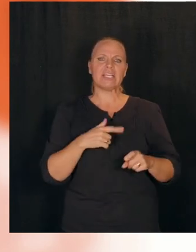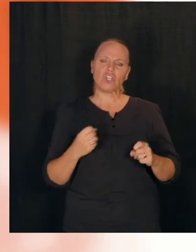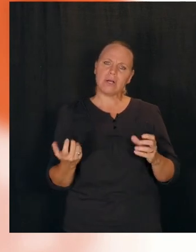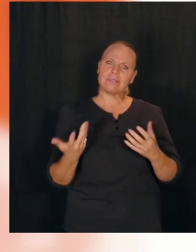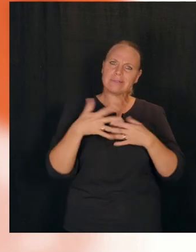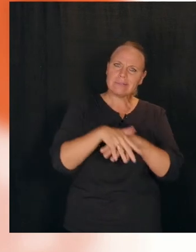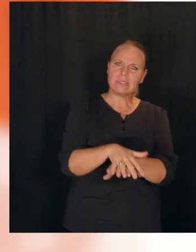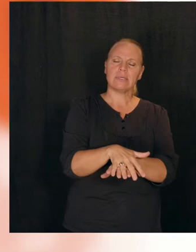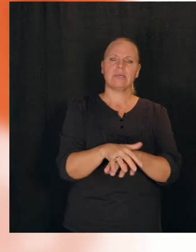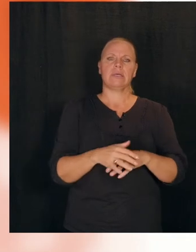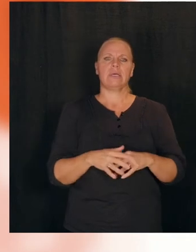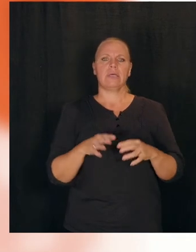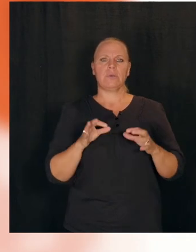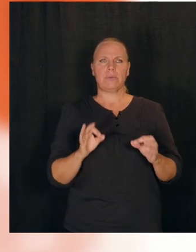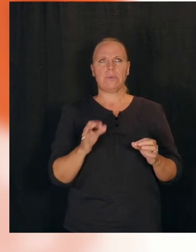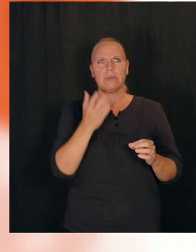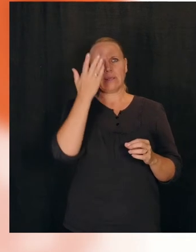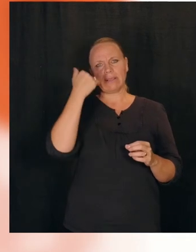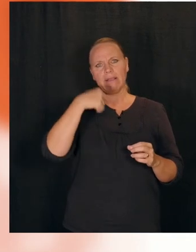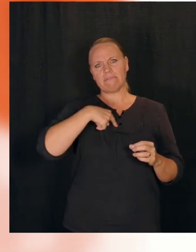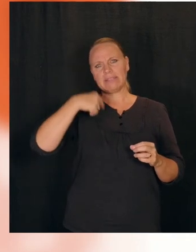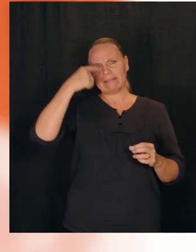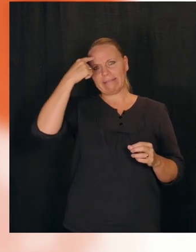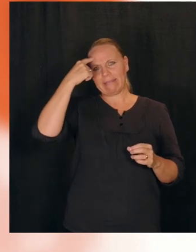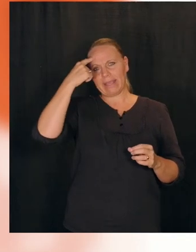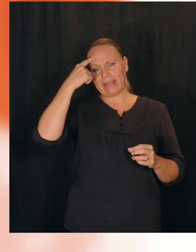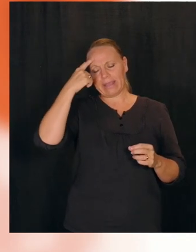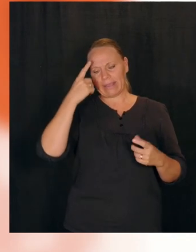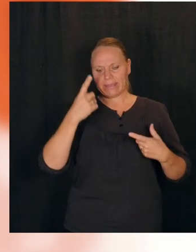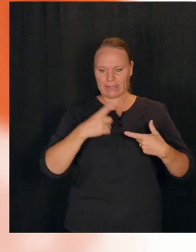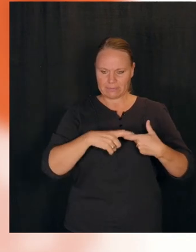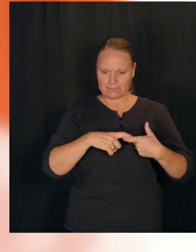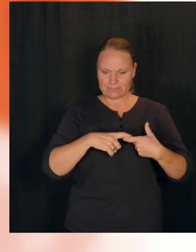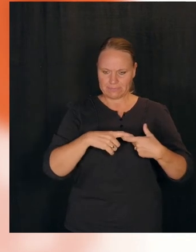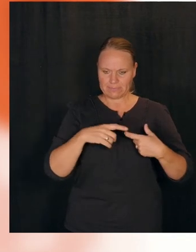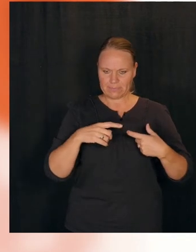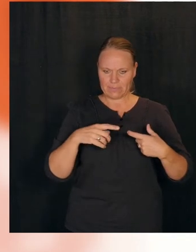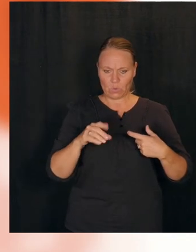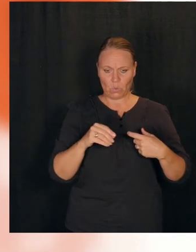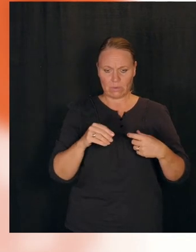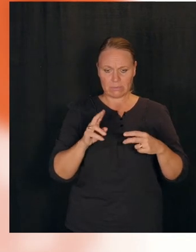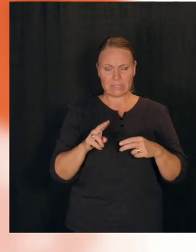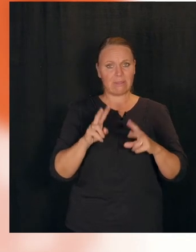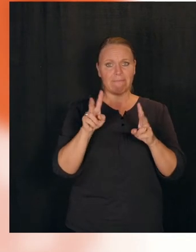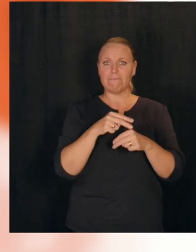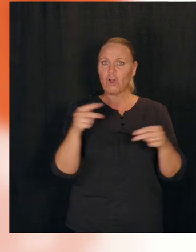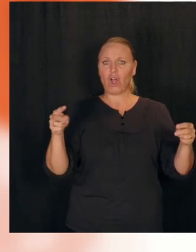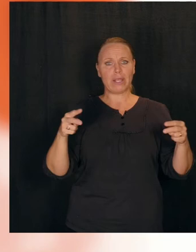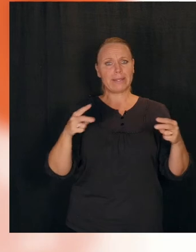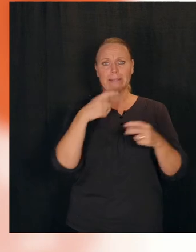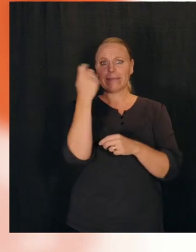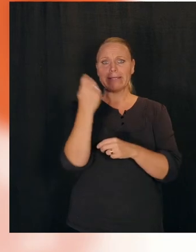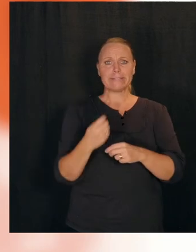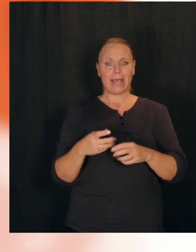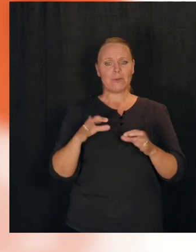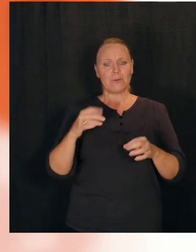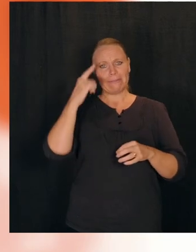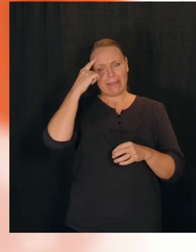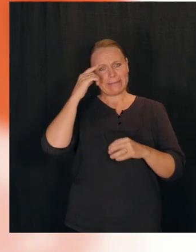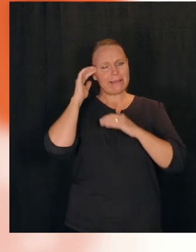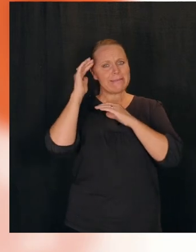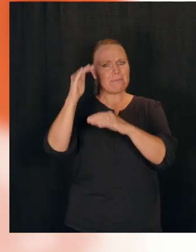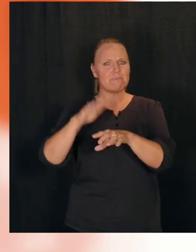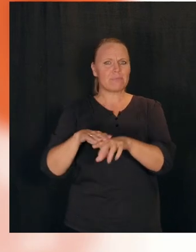in det här tänkesättet, förhållningssättet i helt vanliga designprocesser. Och då, om det då handlar